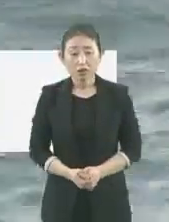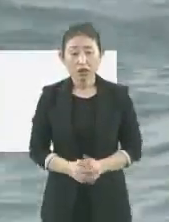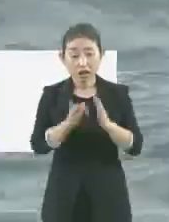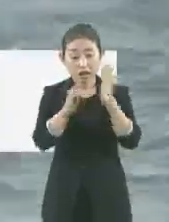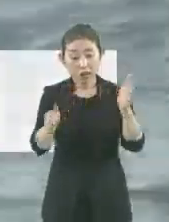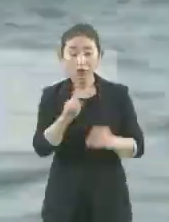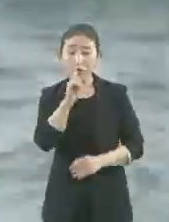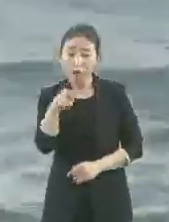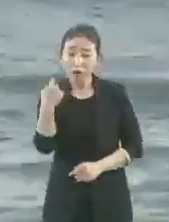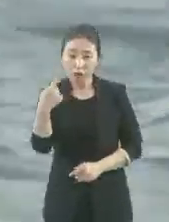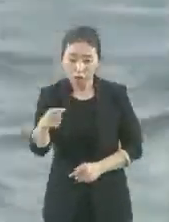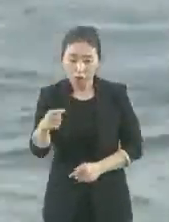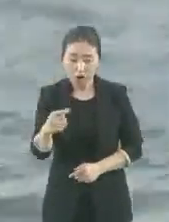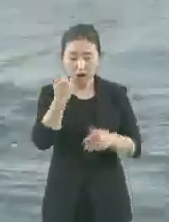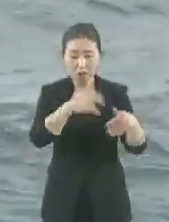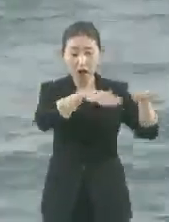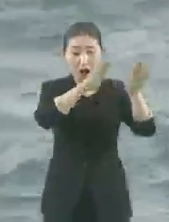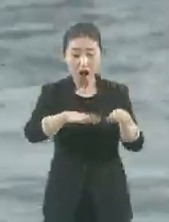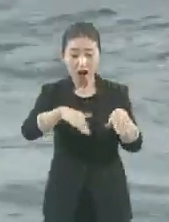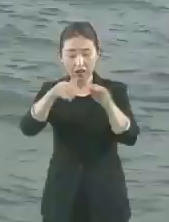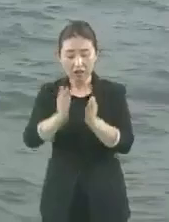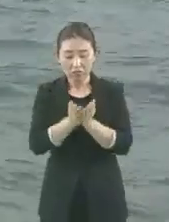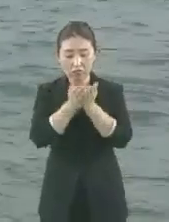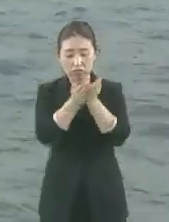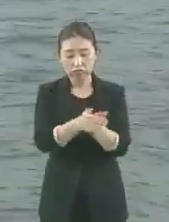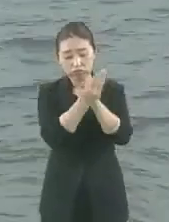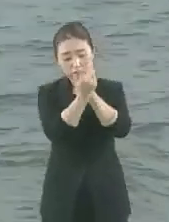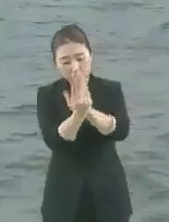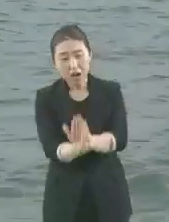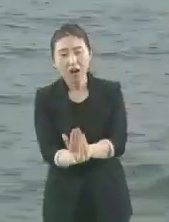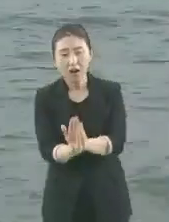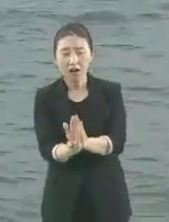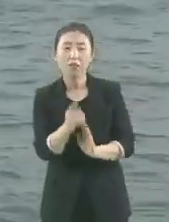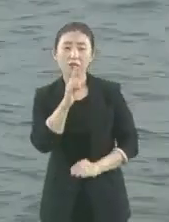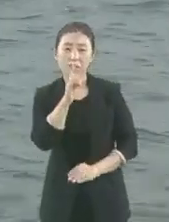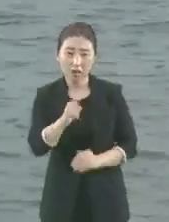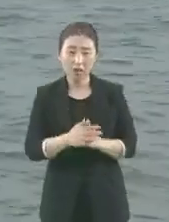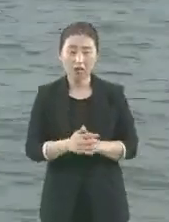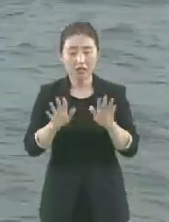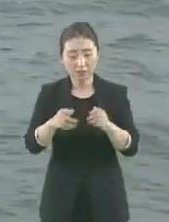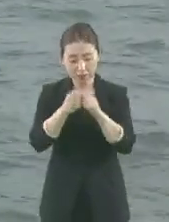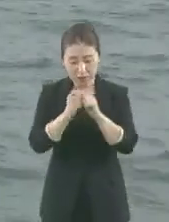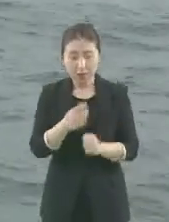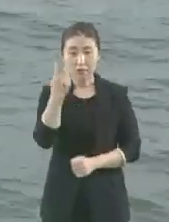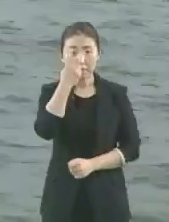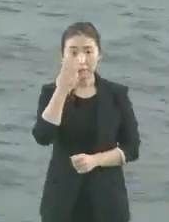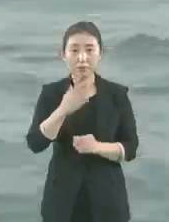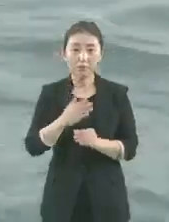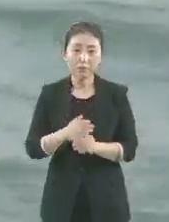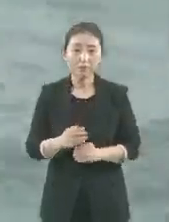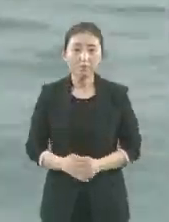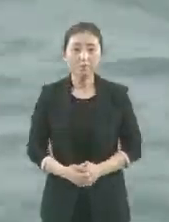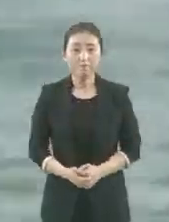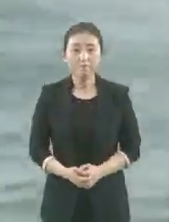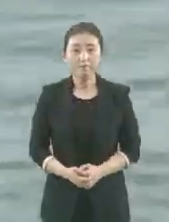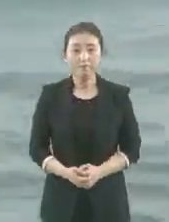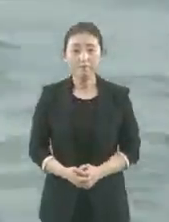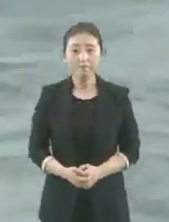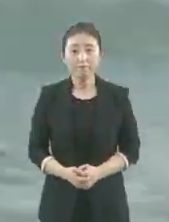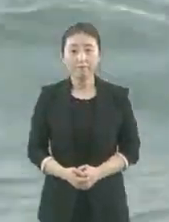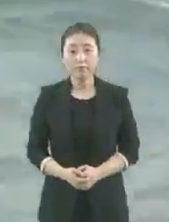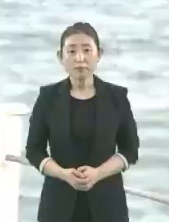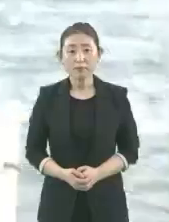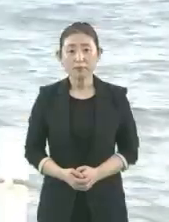경찰과 소방당국은 파도가 높아 보트가 뒤집혀 따는 가족들의 말을 토대로 정확한 사고 경위를 조사 중입니다